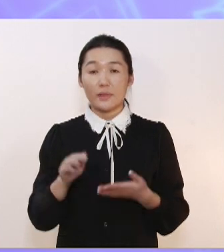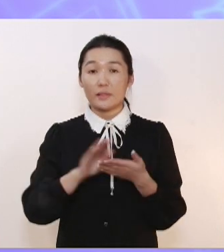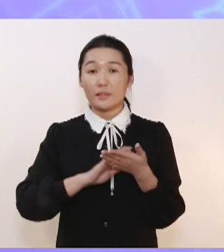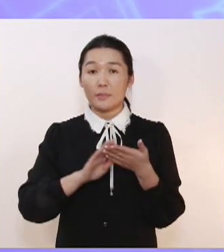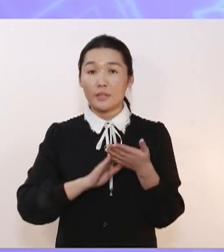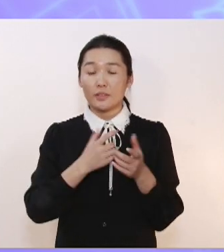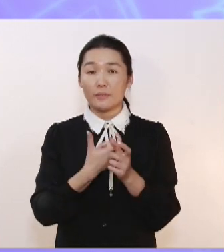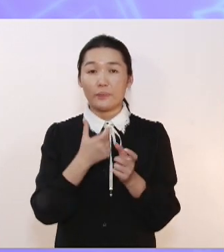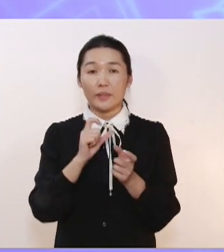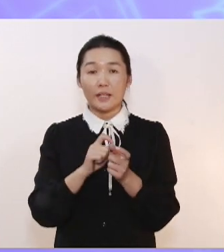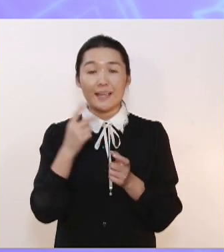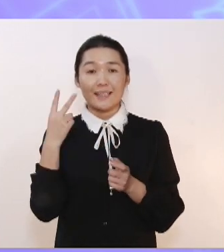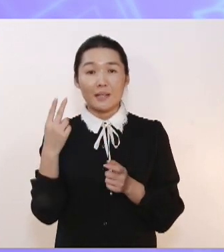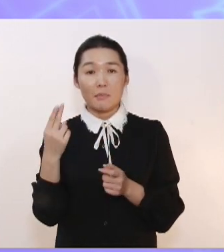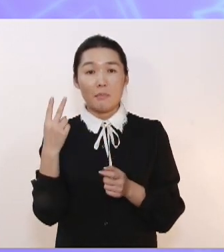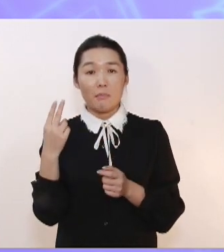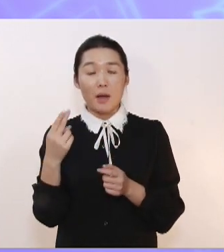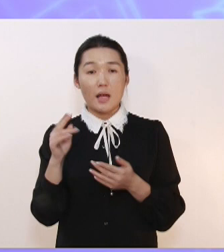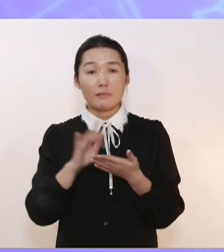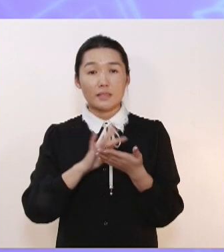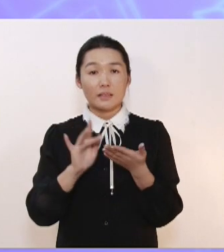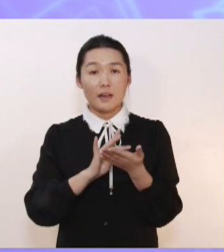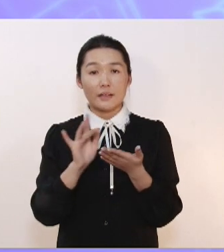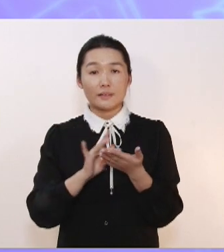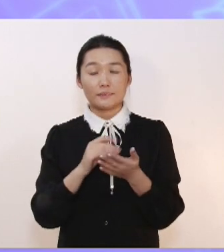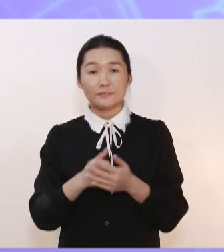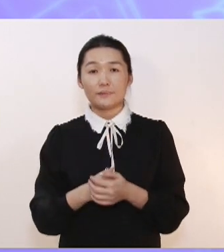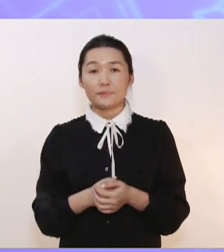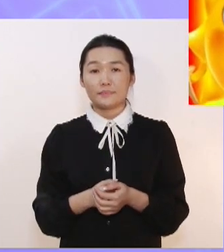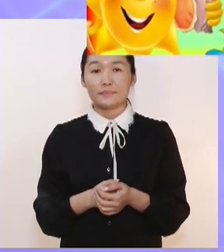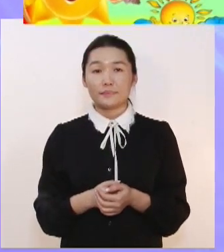Запишем эти пары в тетрадь.